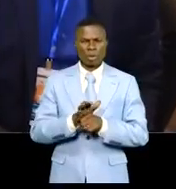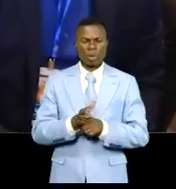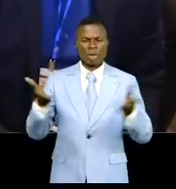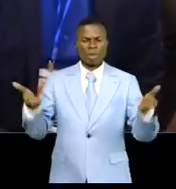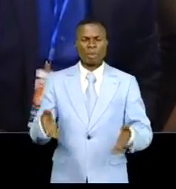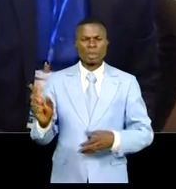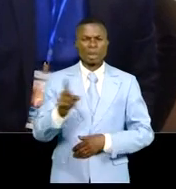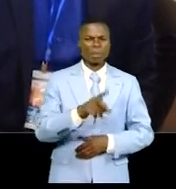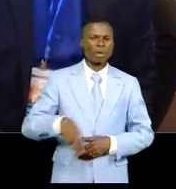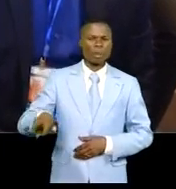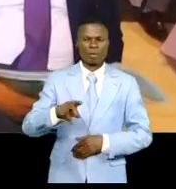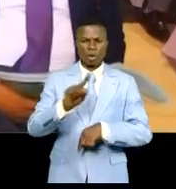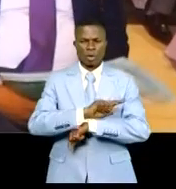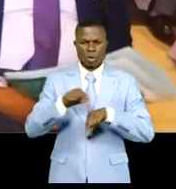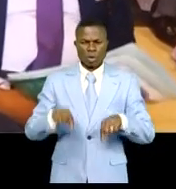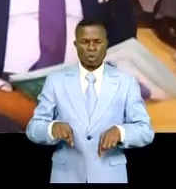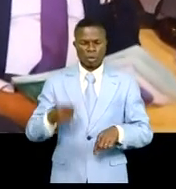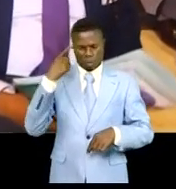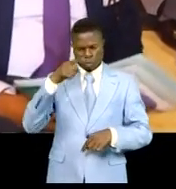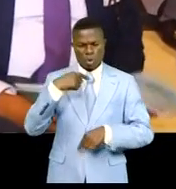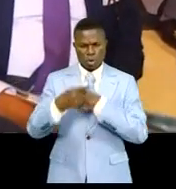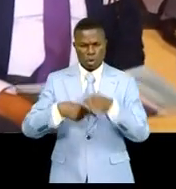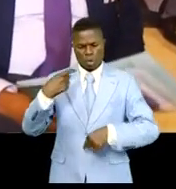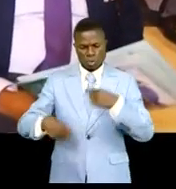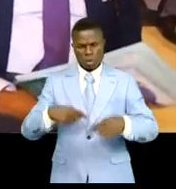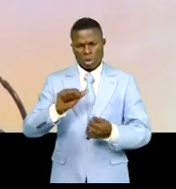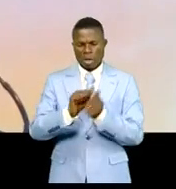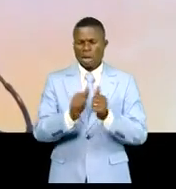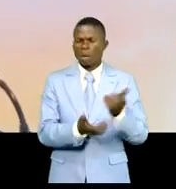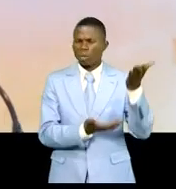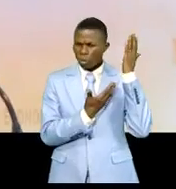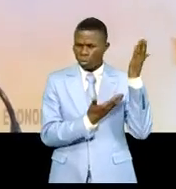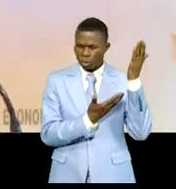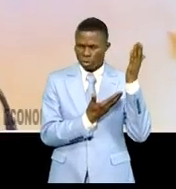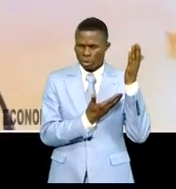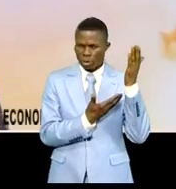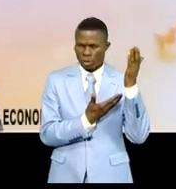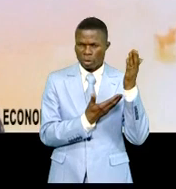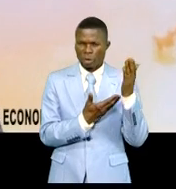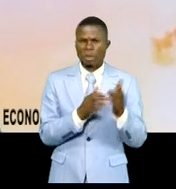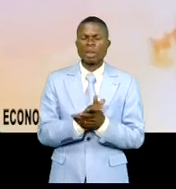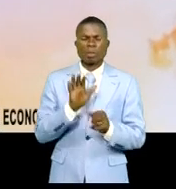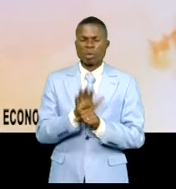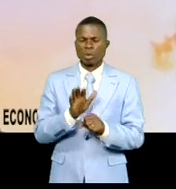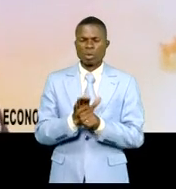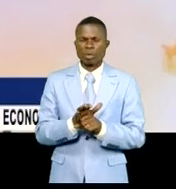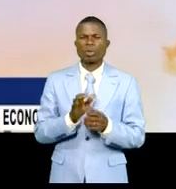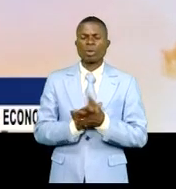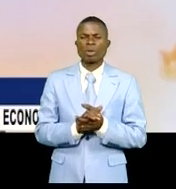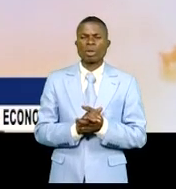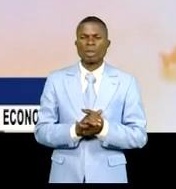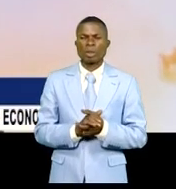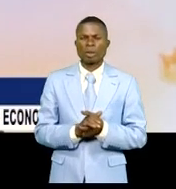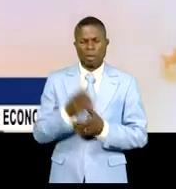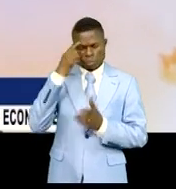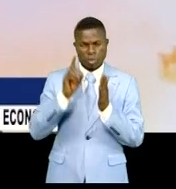vous ces jours en vue de débattre d'un sujet qui revêt une importance capitale pour